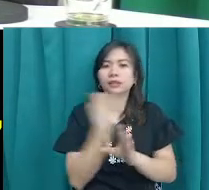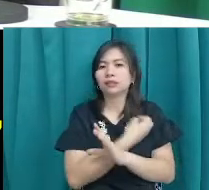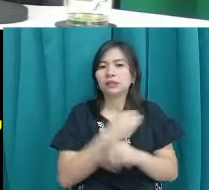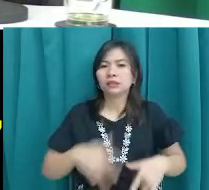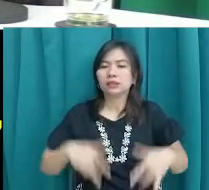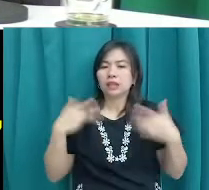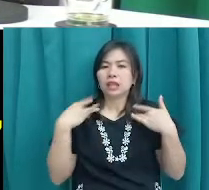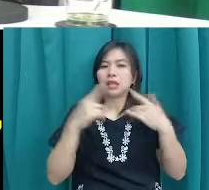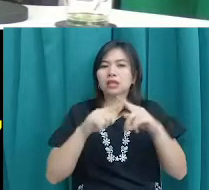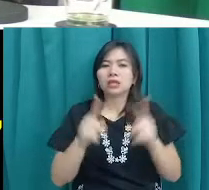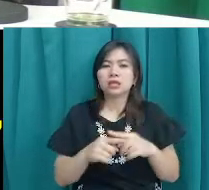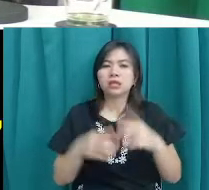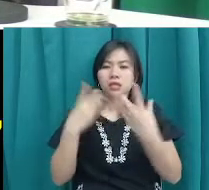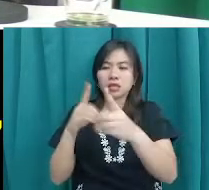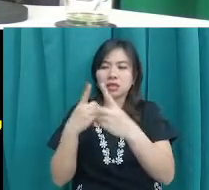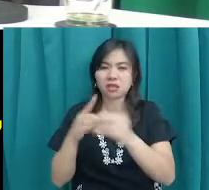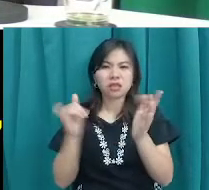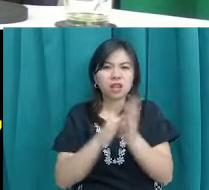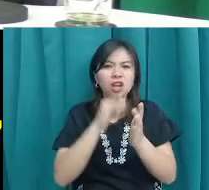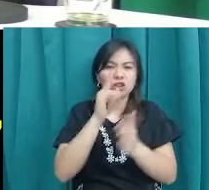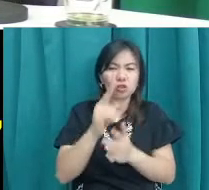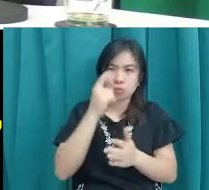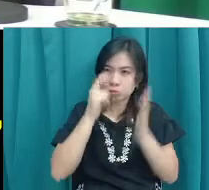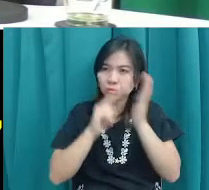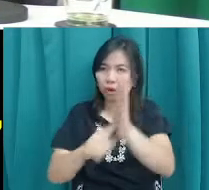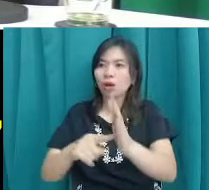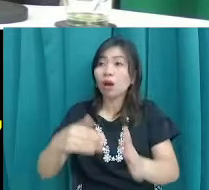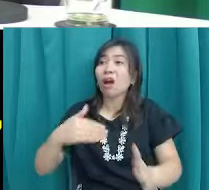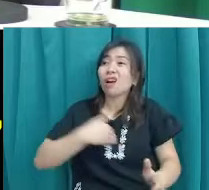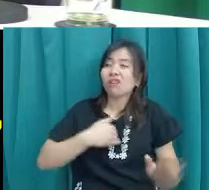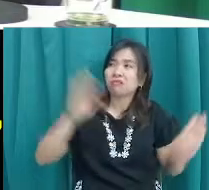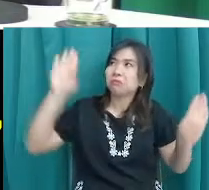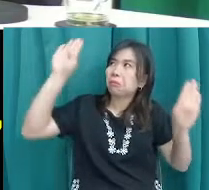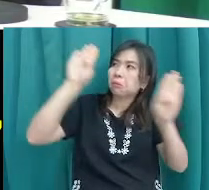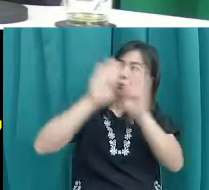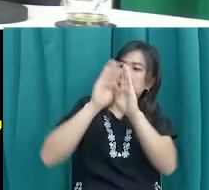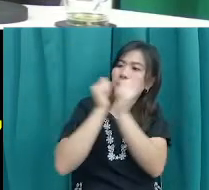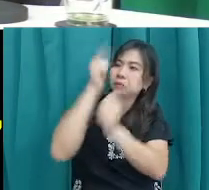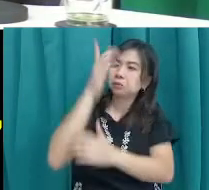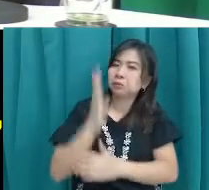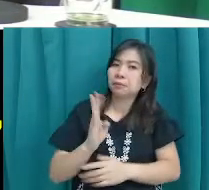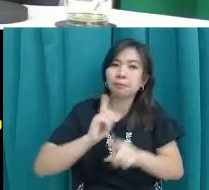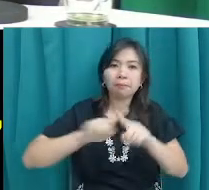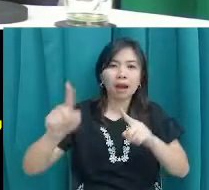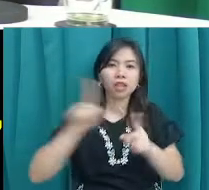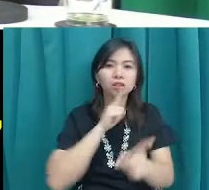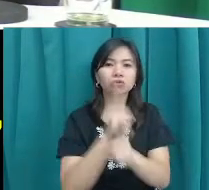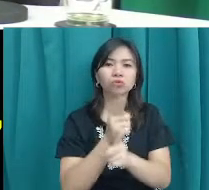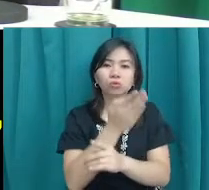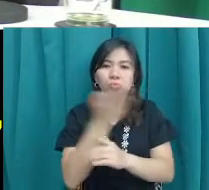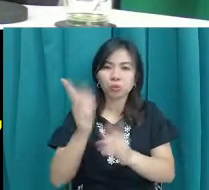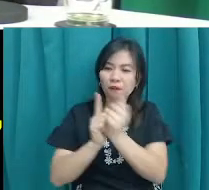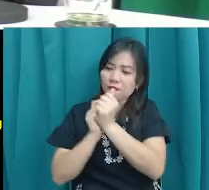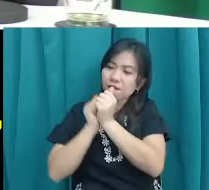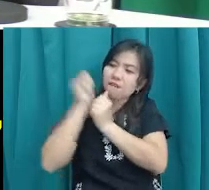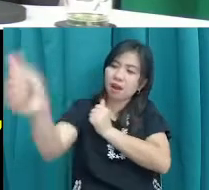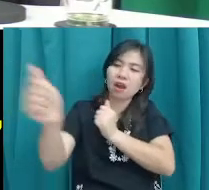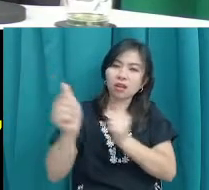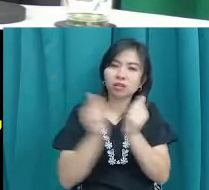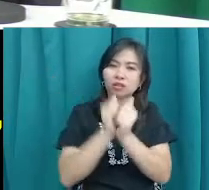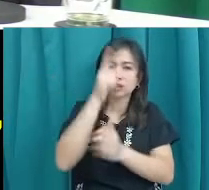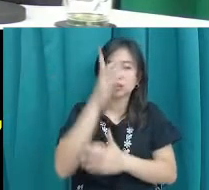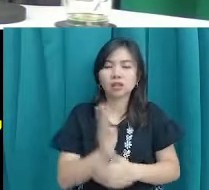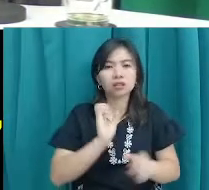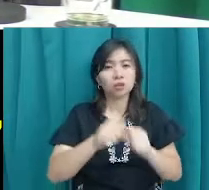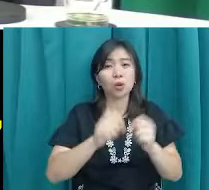na close kayo ni Kristo pero ang layo nyo pala. Kaya nga ang pinakadulo ng pamumuhay ng isang